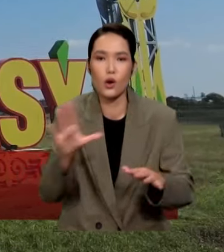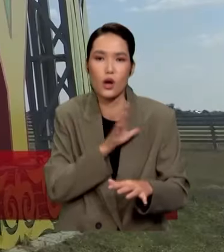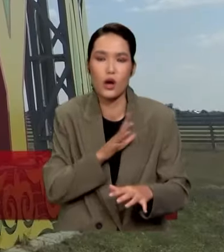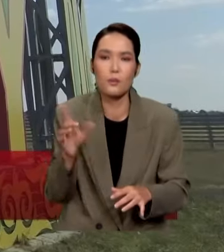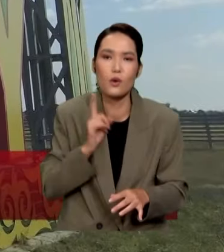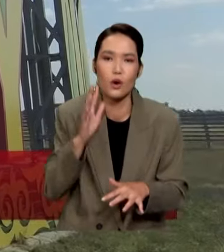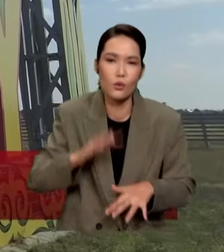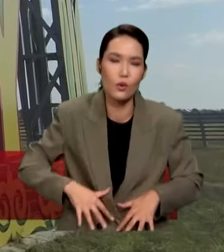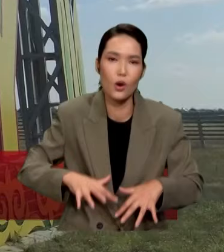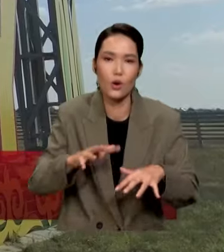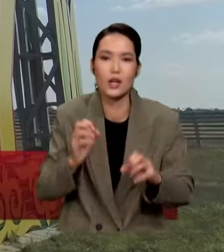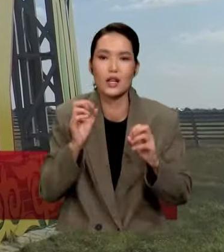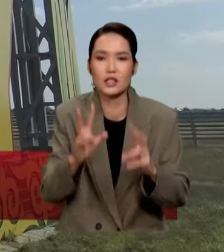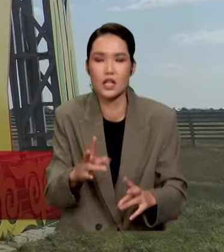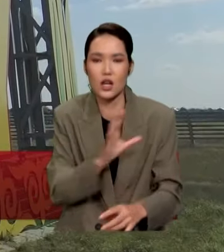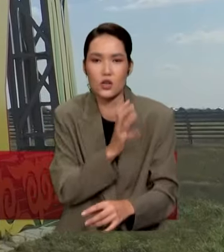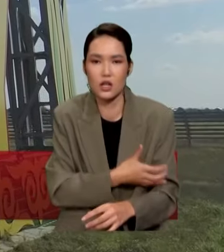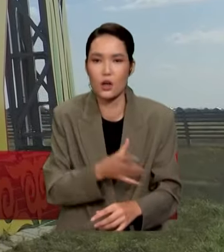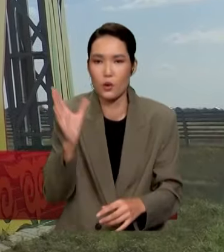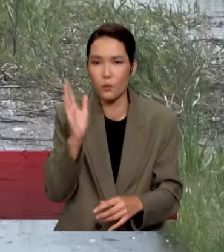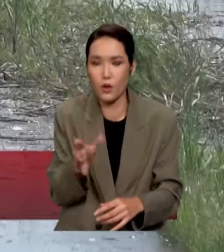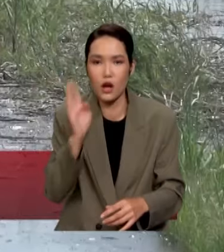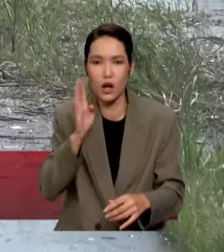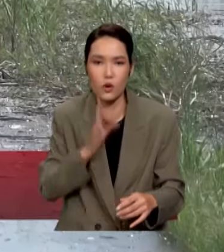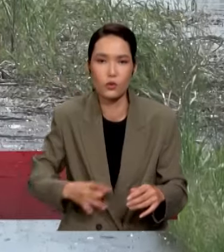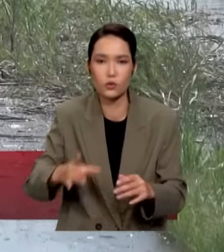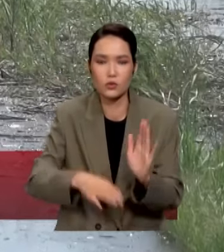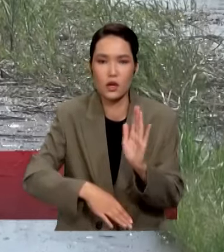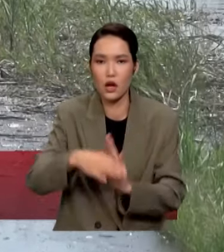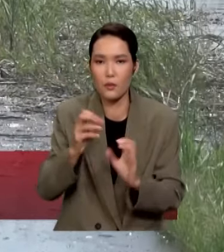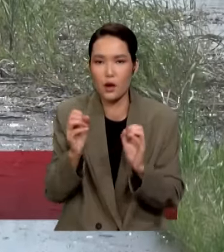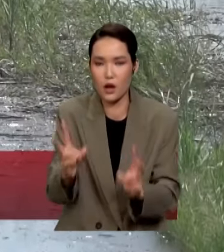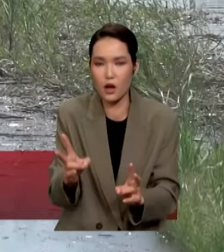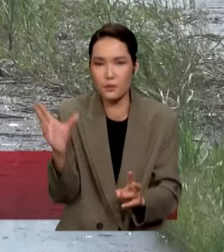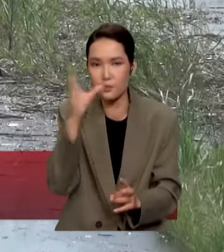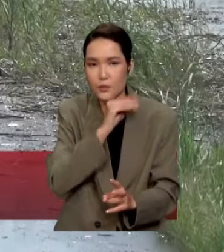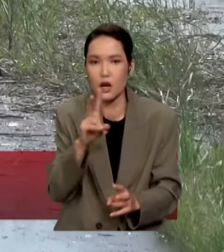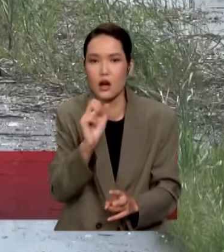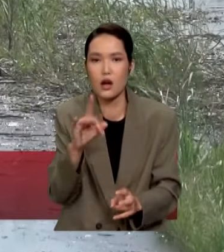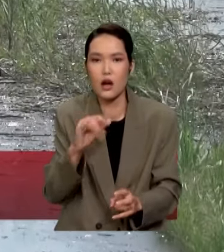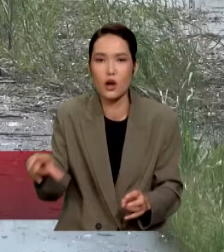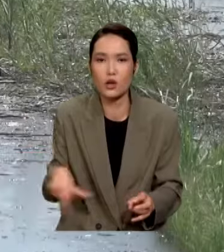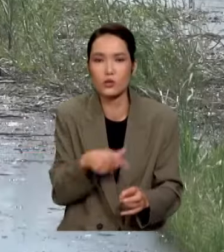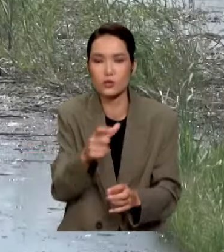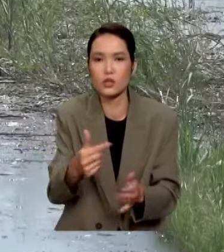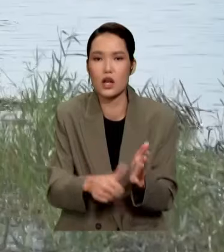отыр. Тасқын судың екпіні күшті болса, аудан орталығын су басу қаупі жоғары. Қарасу кентін Қостанайға жалғайтын жолдың 6